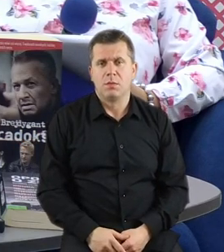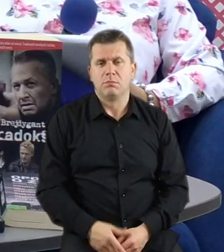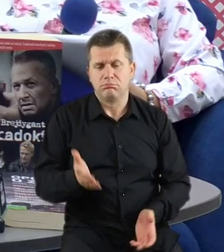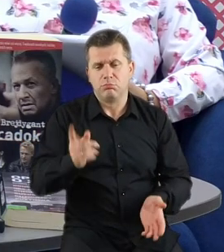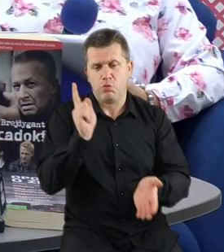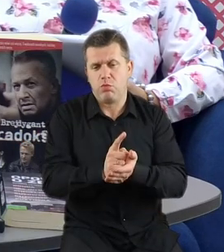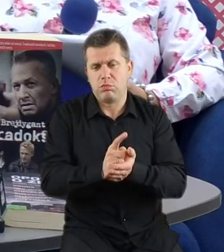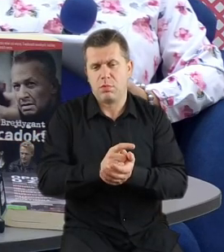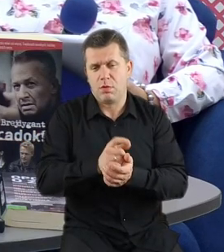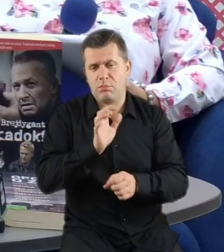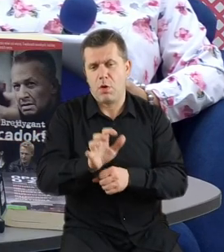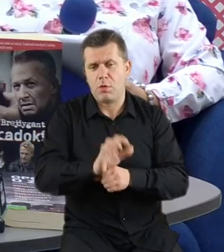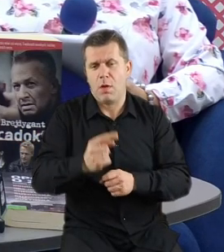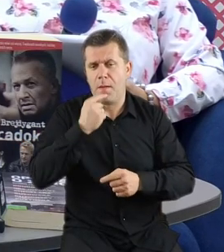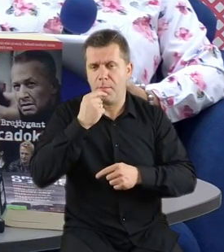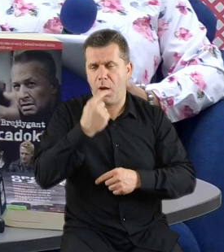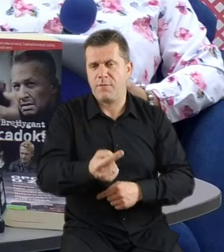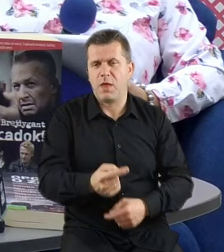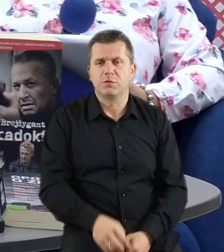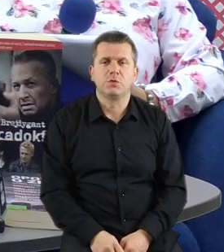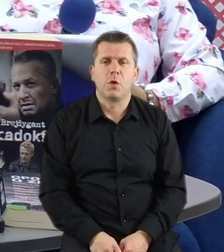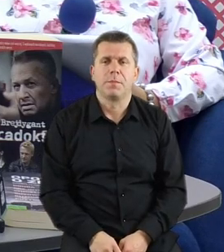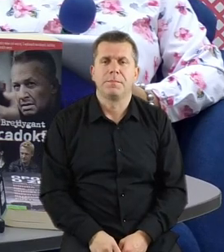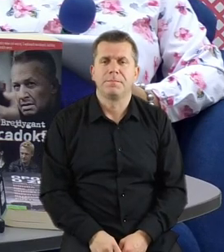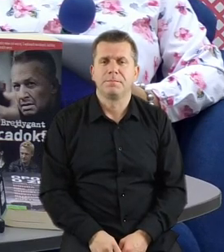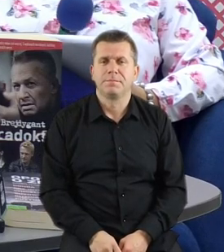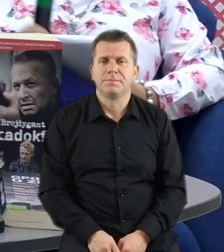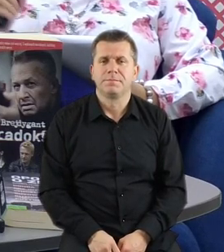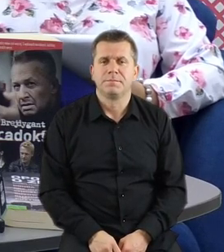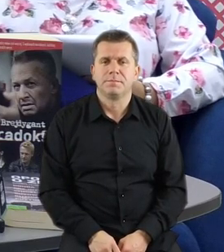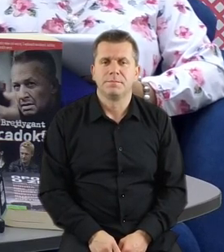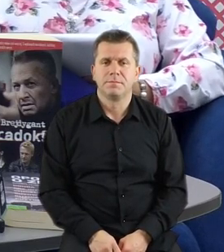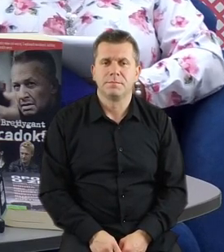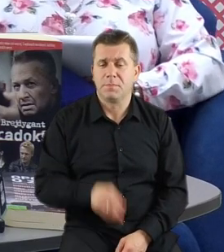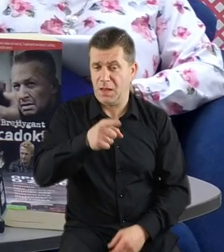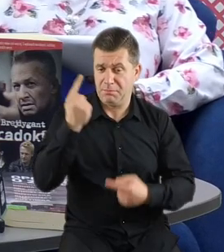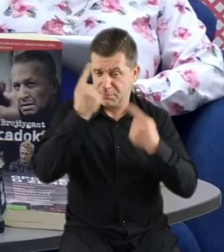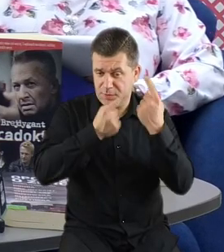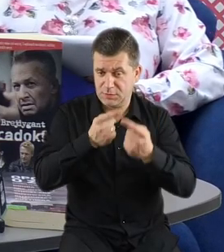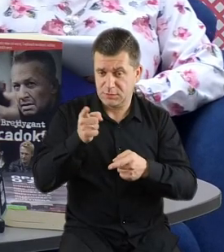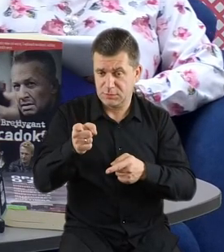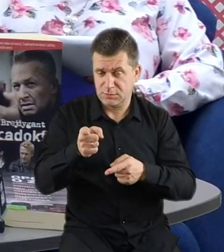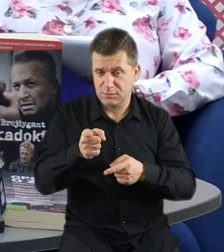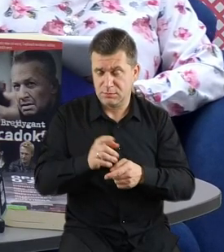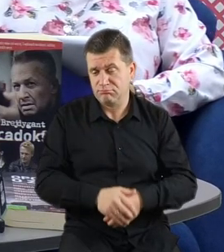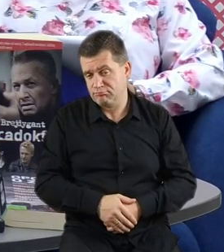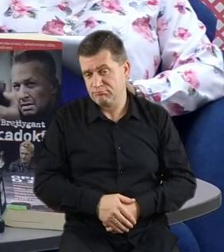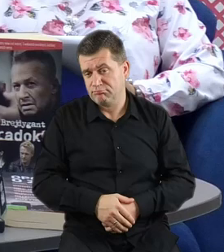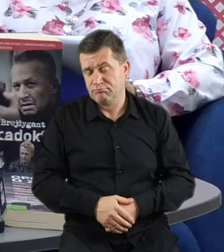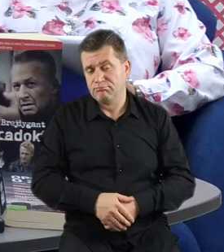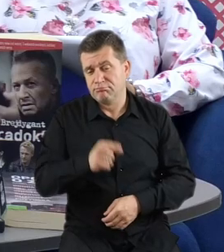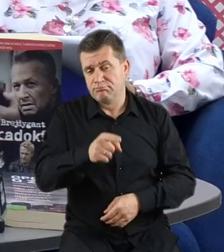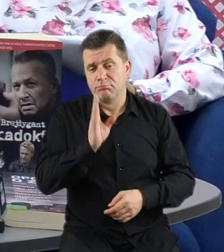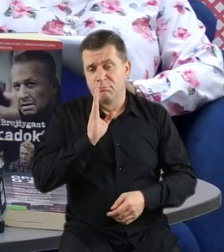zaowocował powieścią, czyli no ciągle to jest gdzieś się kręci. A myśli pan, że adaptacje pomagają książkom?